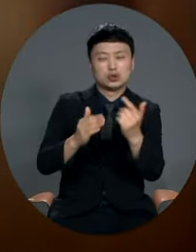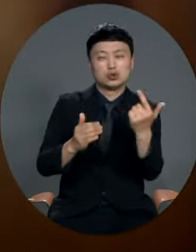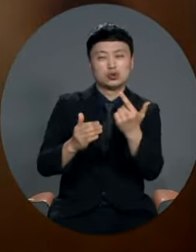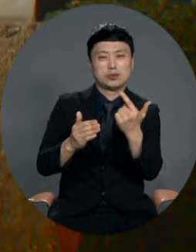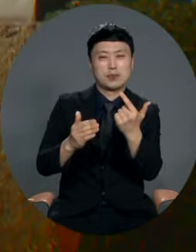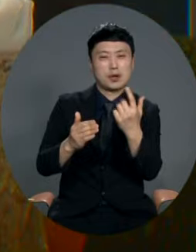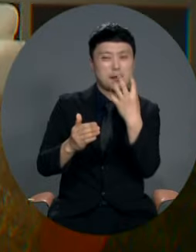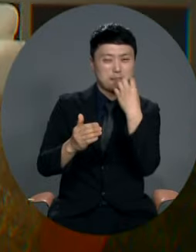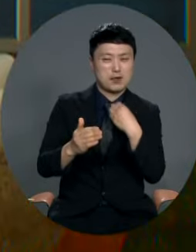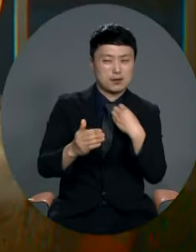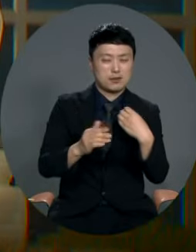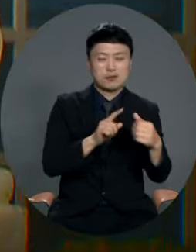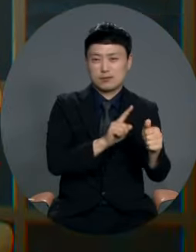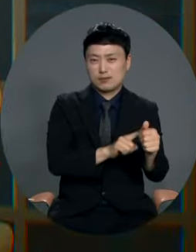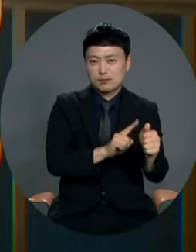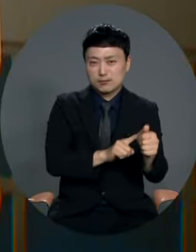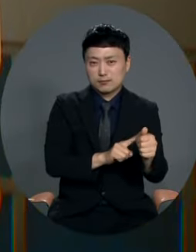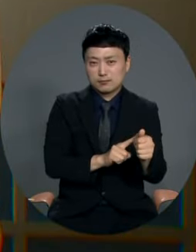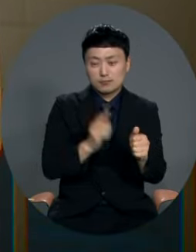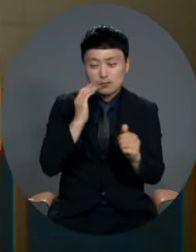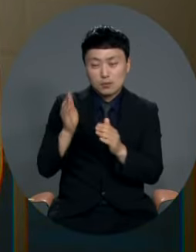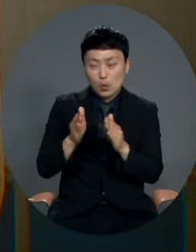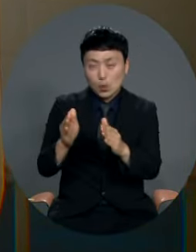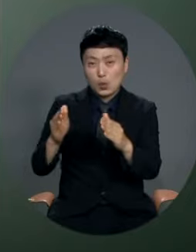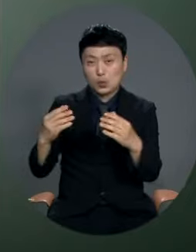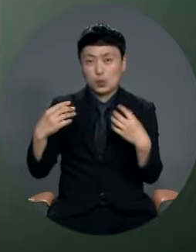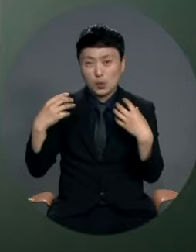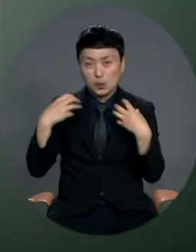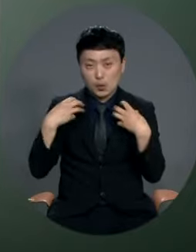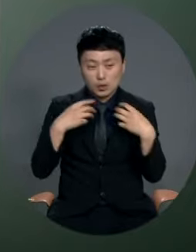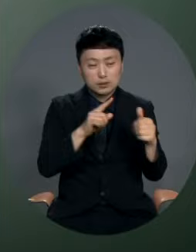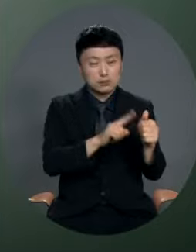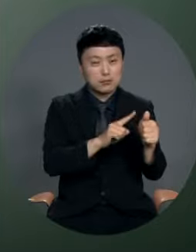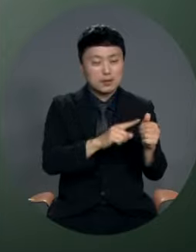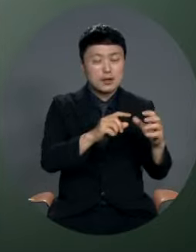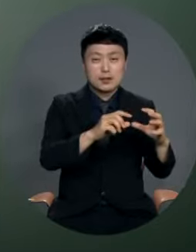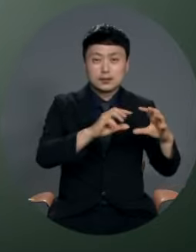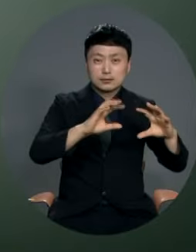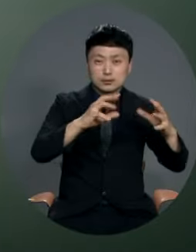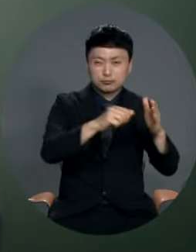설치비명목으로6천만원이상을챙겼다. 청도군은